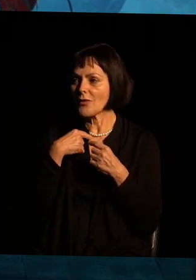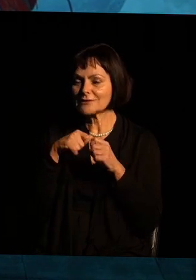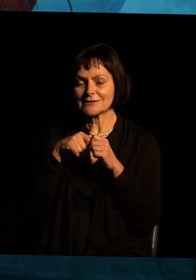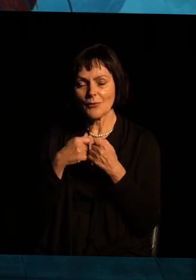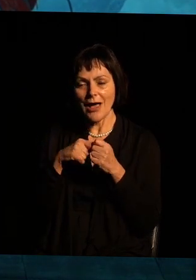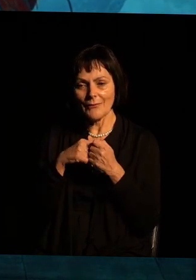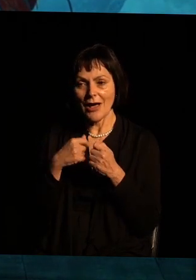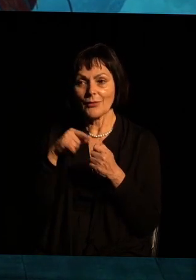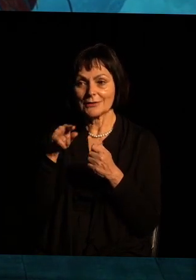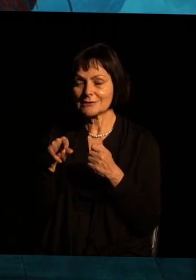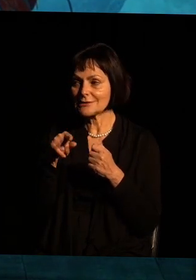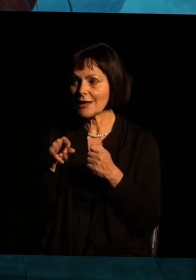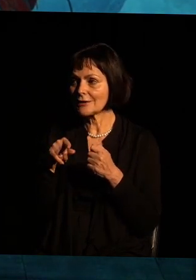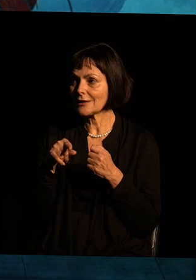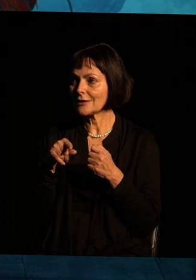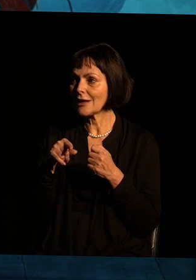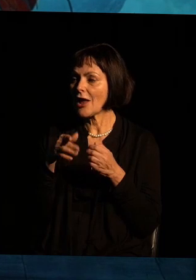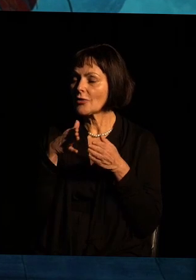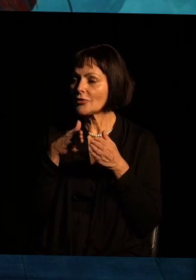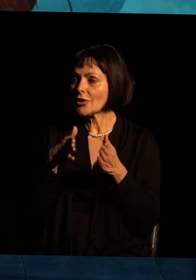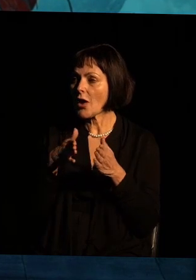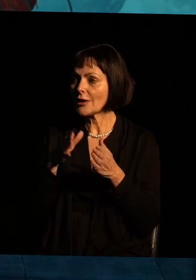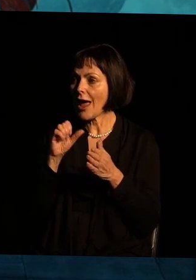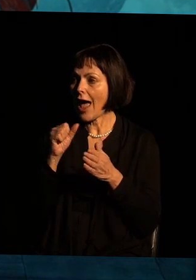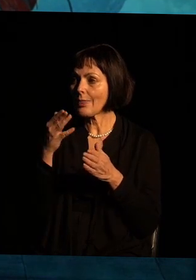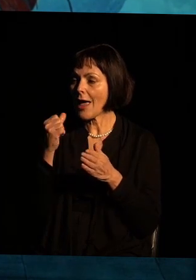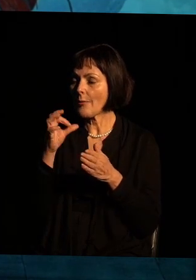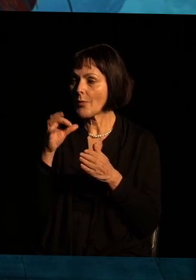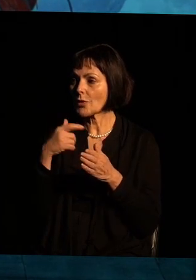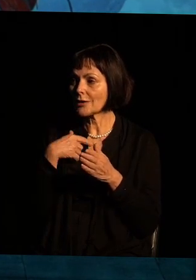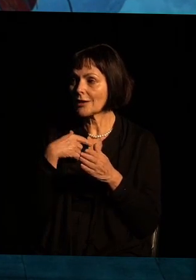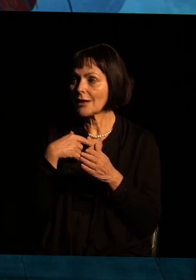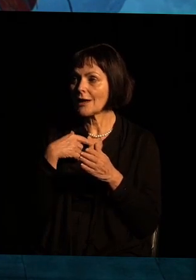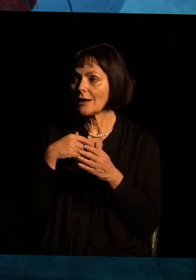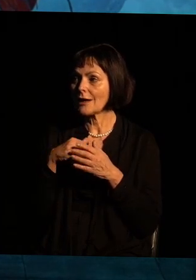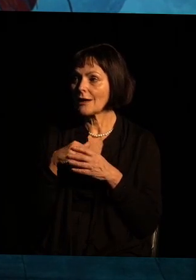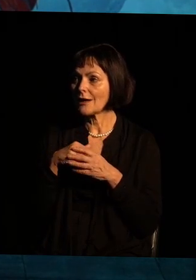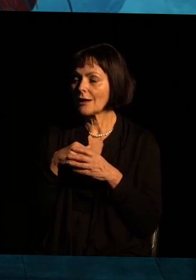i z tej drogi z Annapurny pierwszej, z południowej ściany